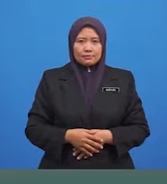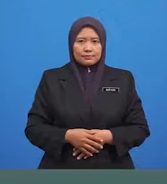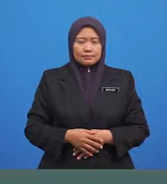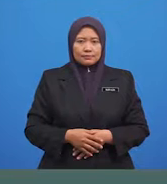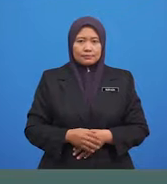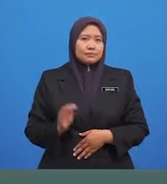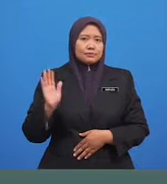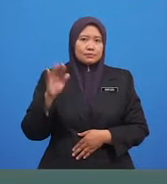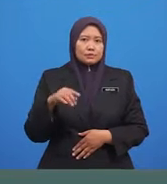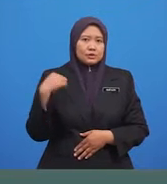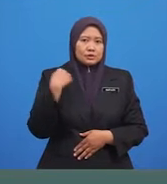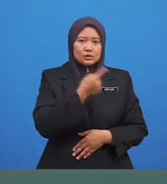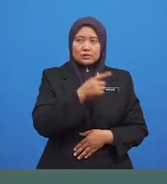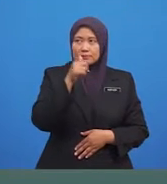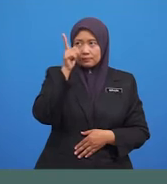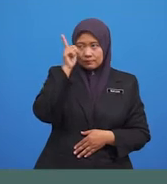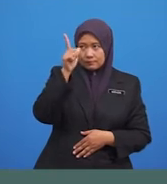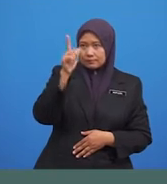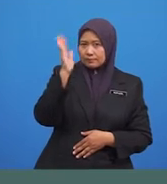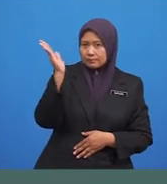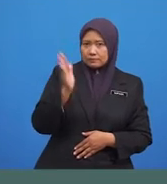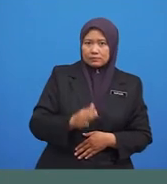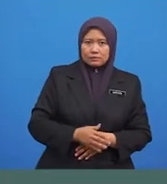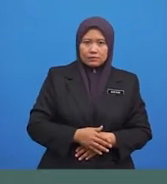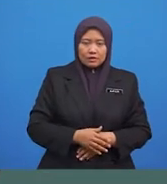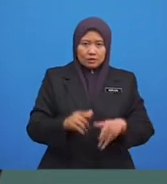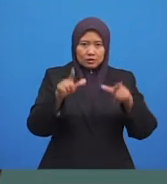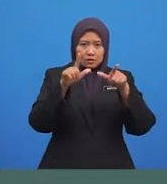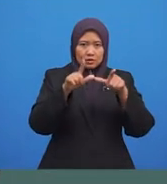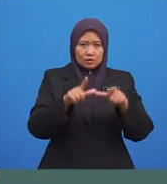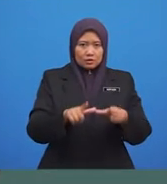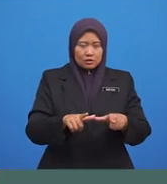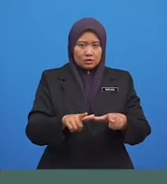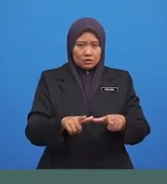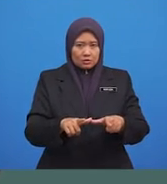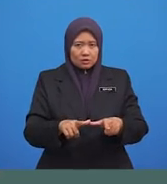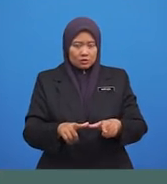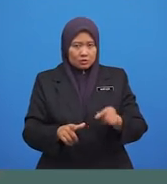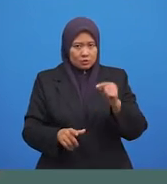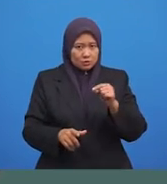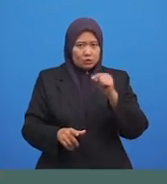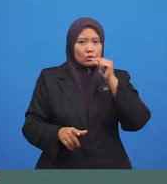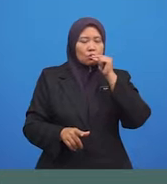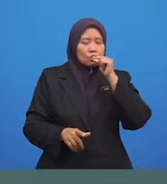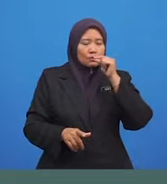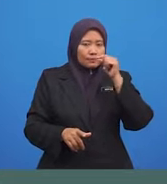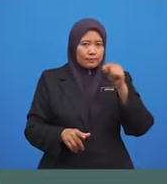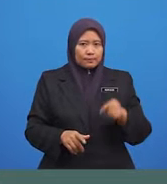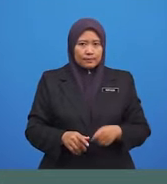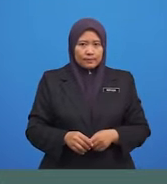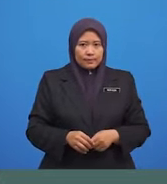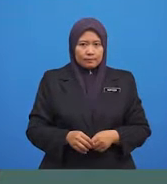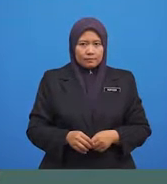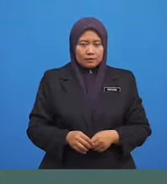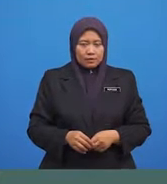mari kita buat bersama. Letak satu penyedut minuman di bahagian